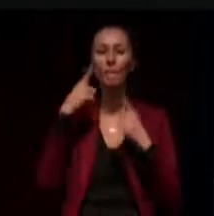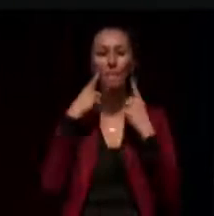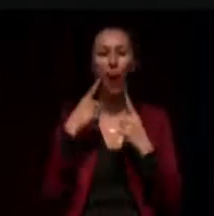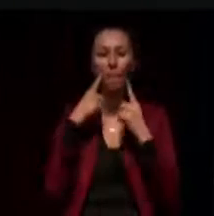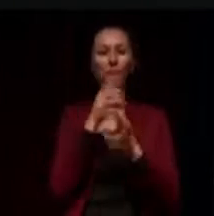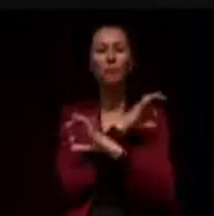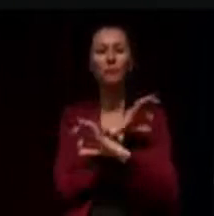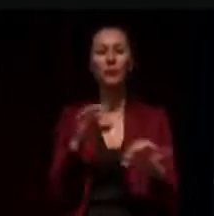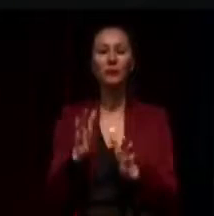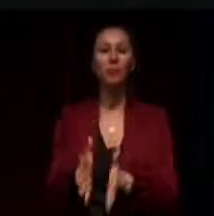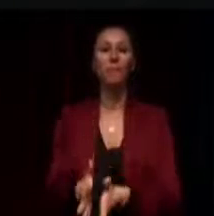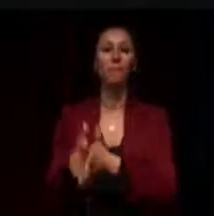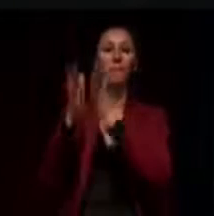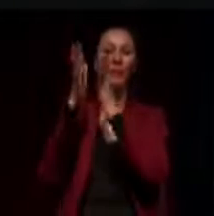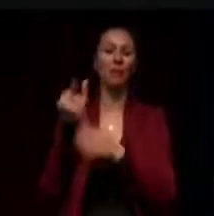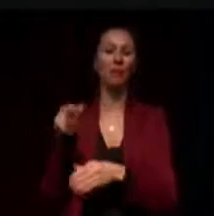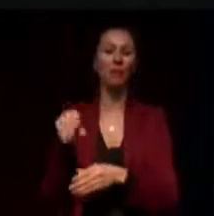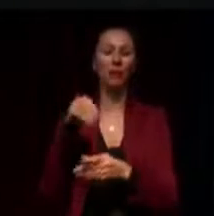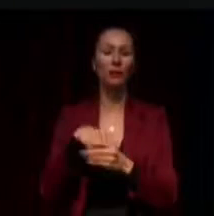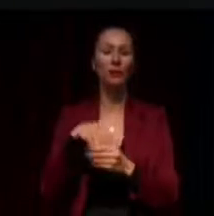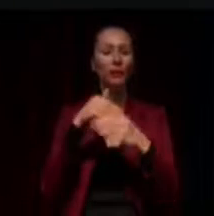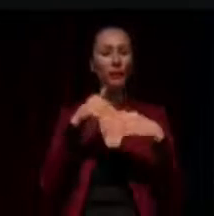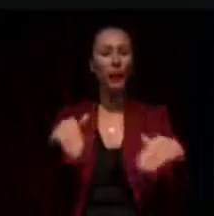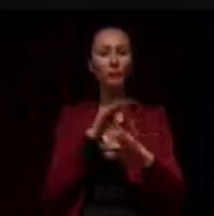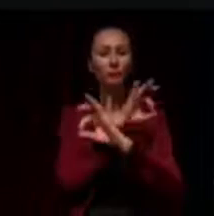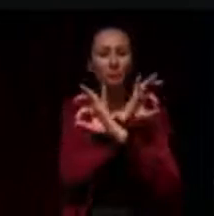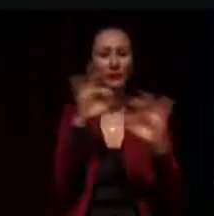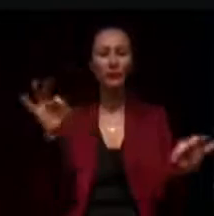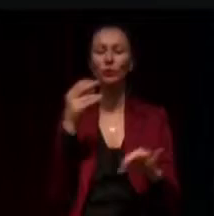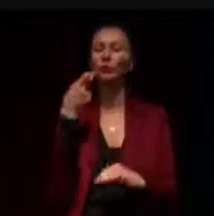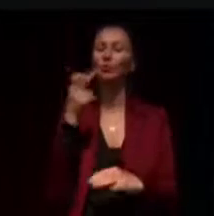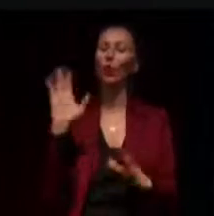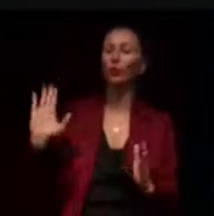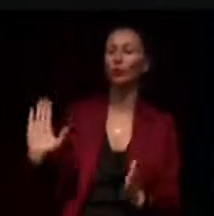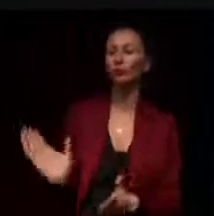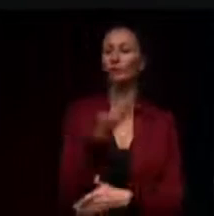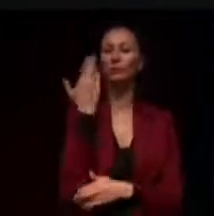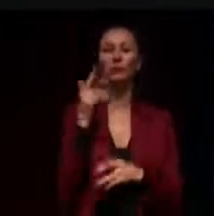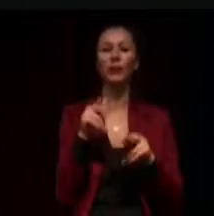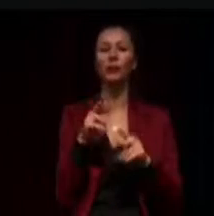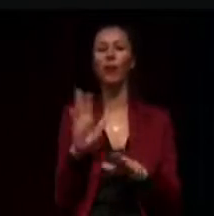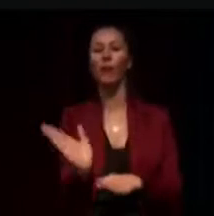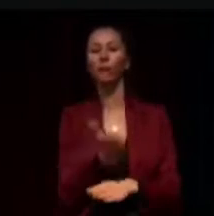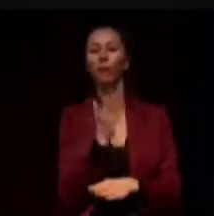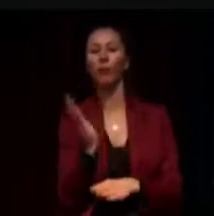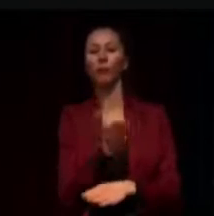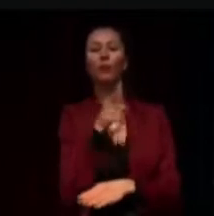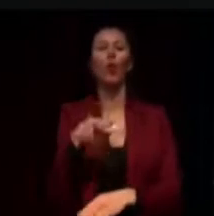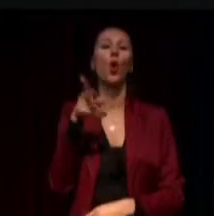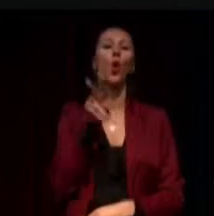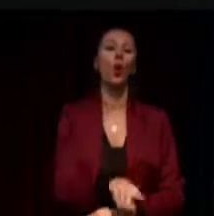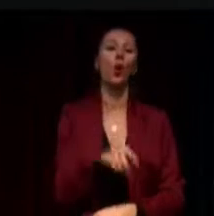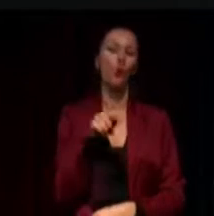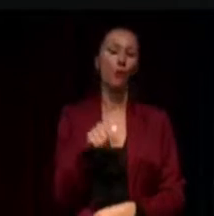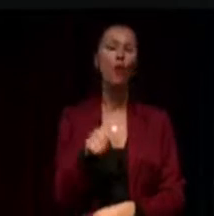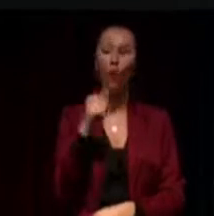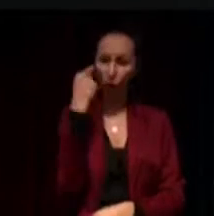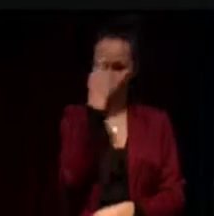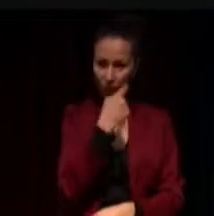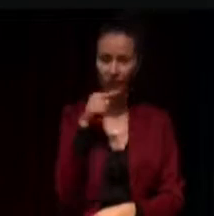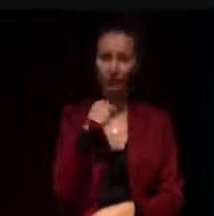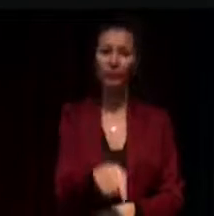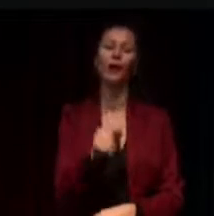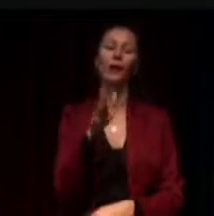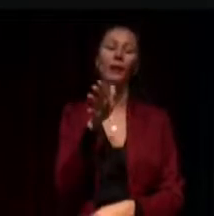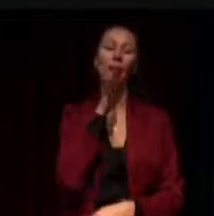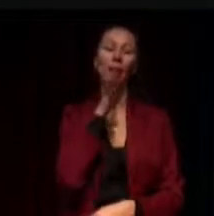bakımsız binalar, tedbirsizlik ve boş vermişlik, ihmal öldürüyor. O halde yapacaklarımız